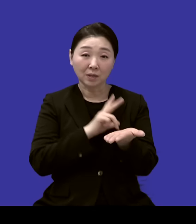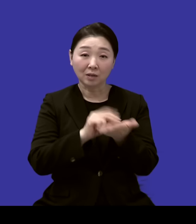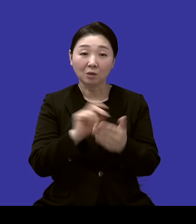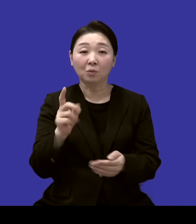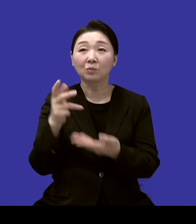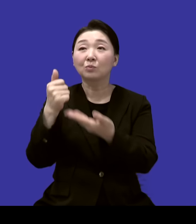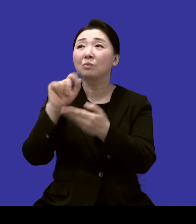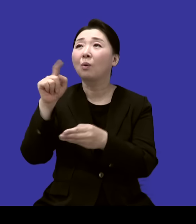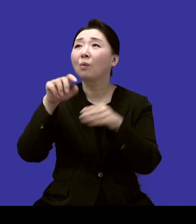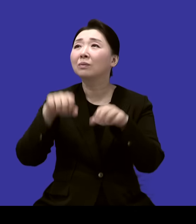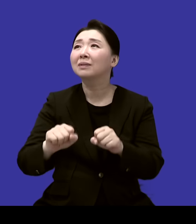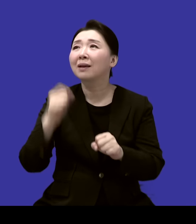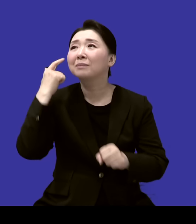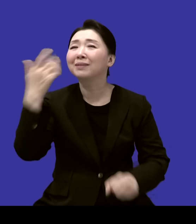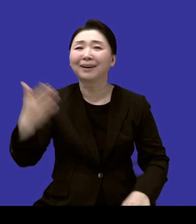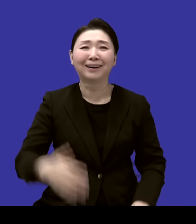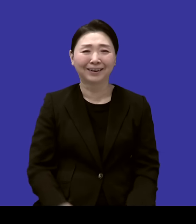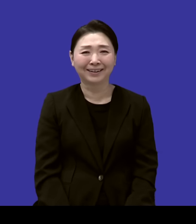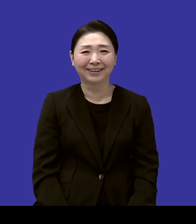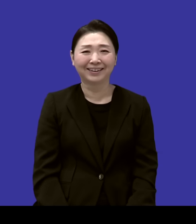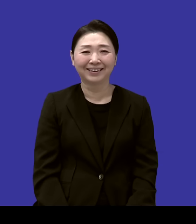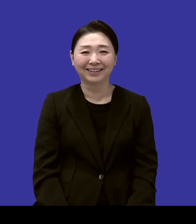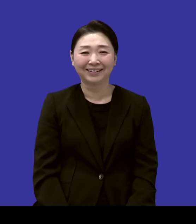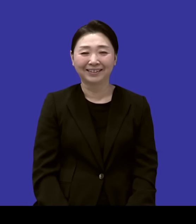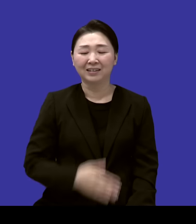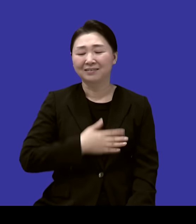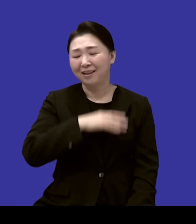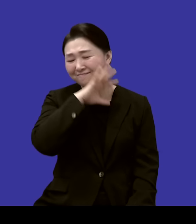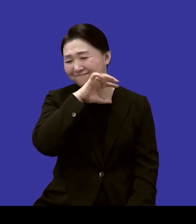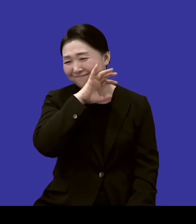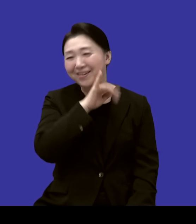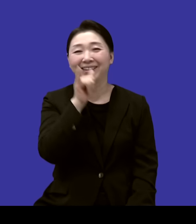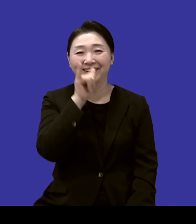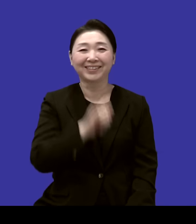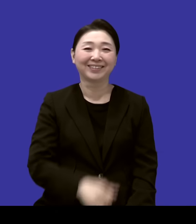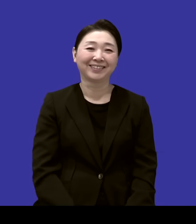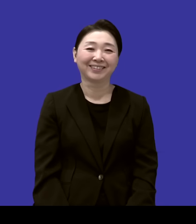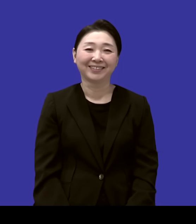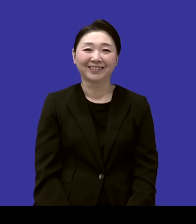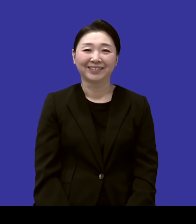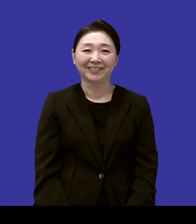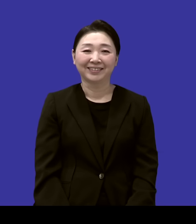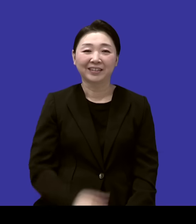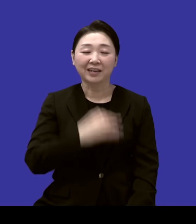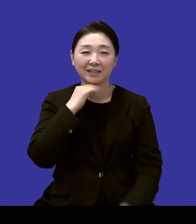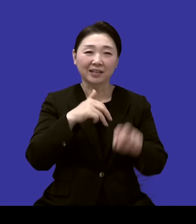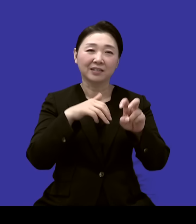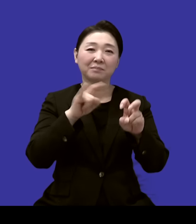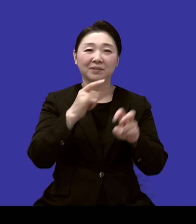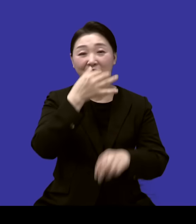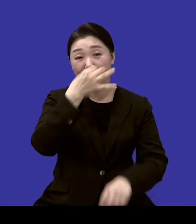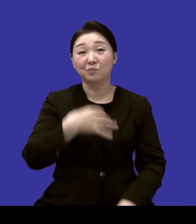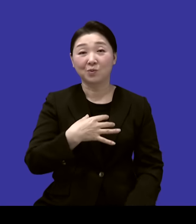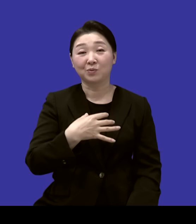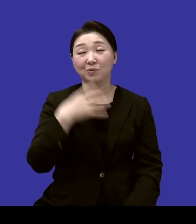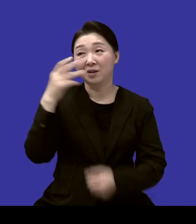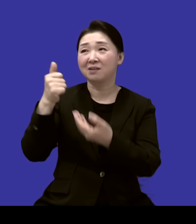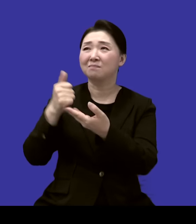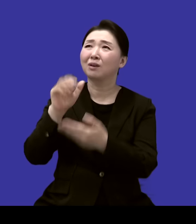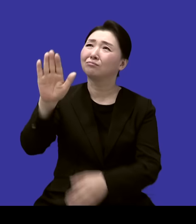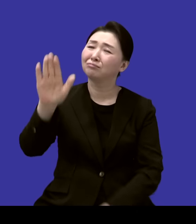주님 어디 계십니까? 네, 저의 원망이 들어간 책인데요. 네. 제가 20대 때 너무 힘들었습니다. 예. 그래서